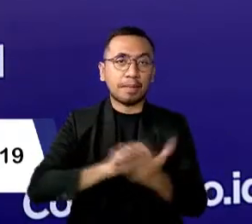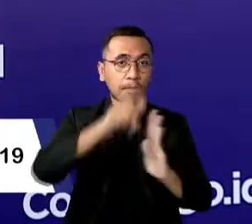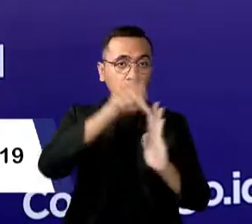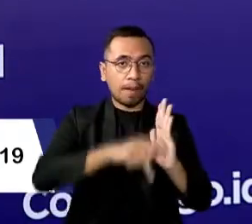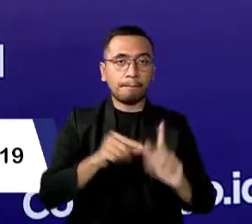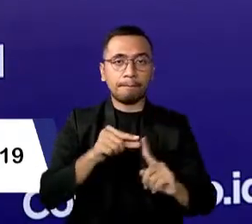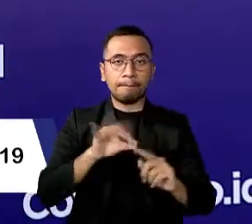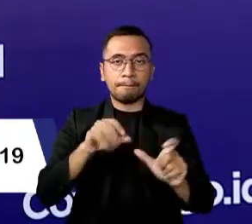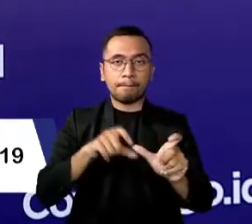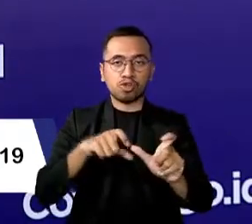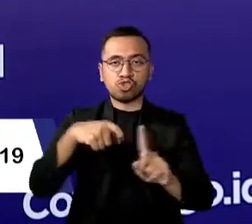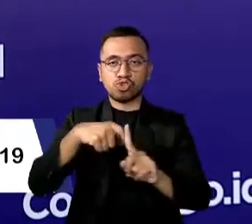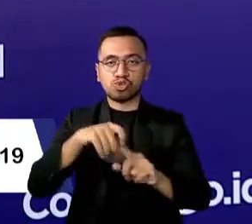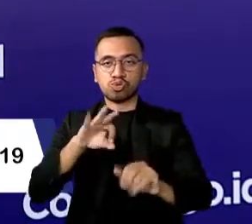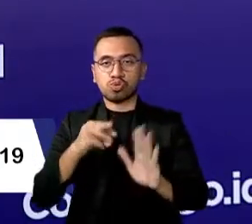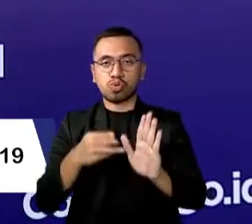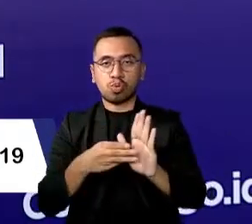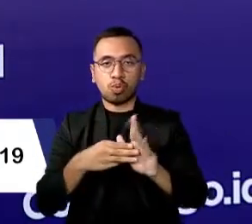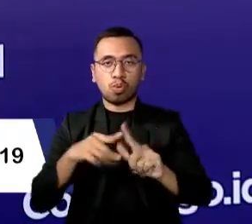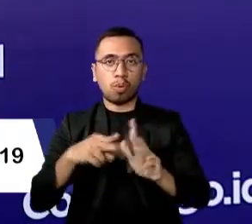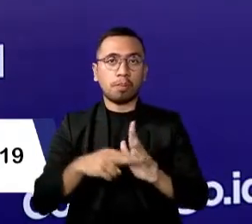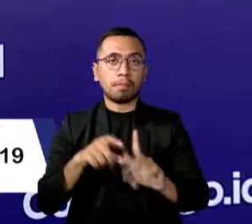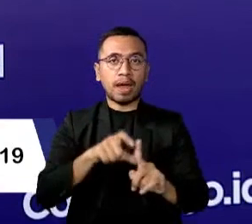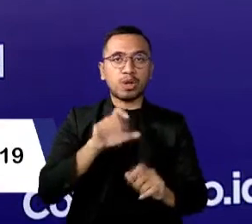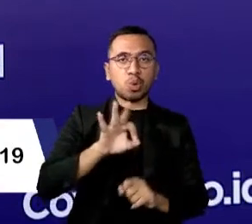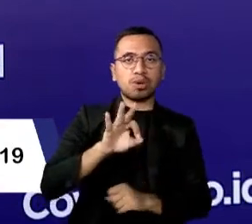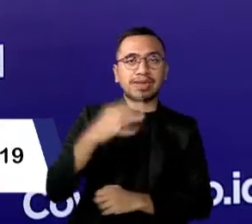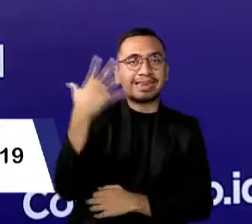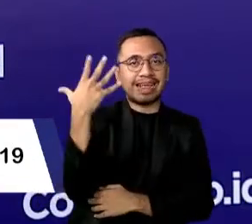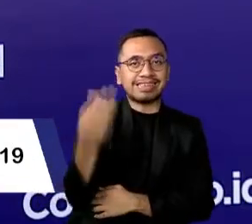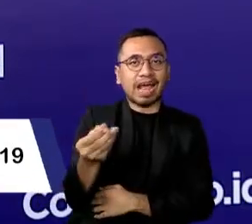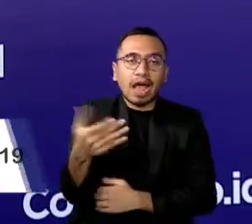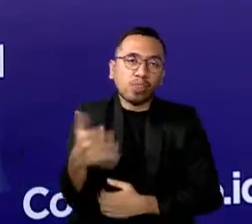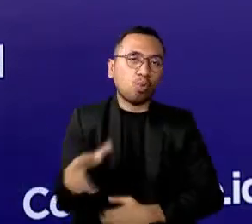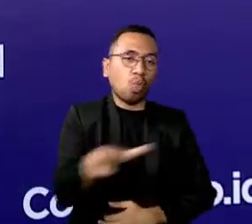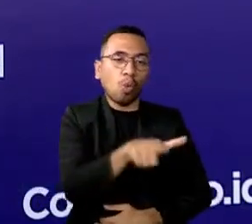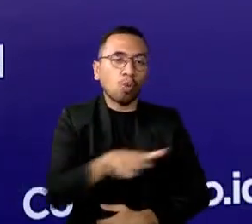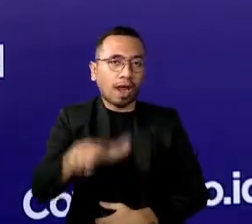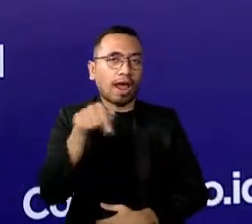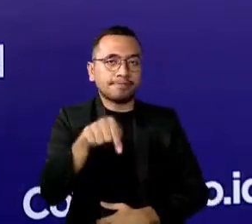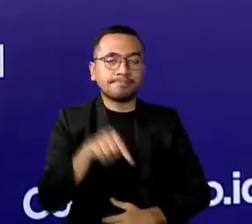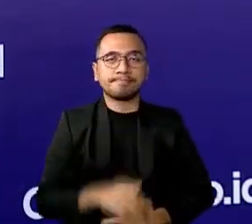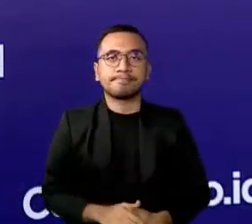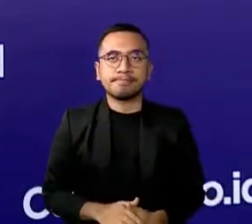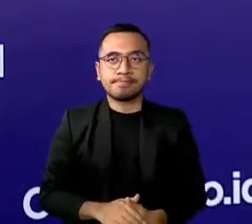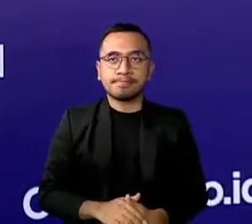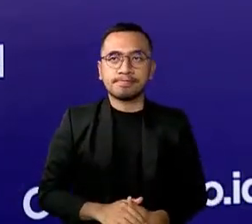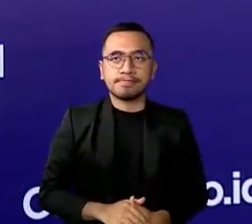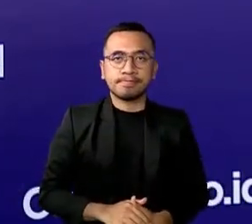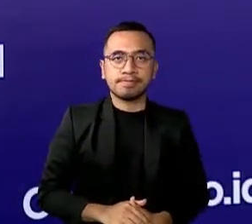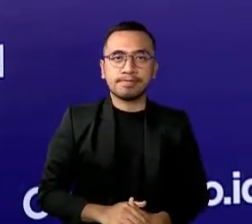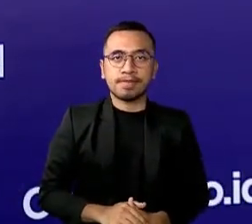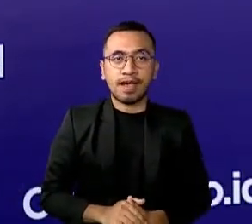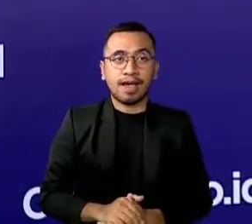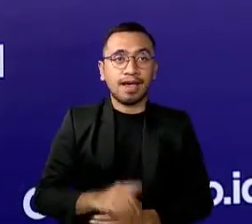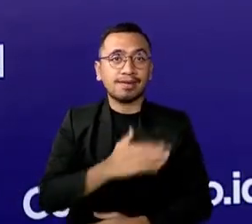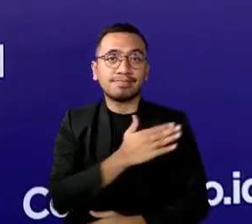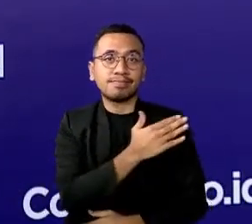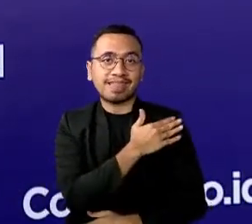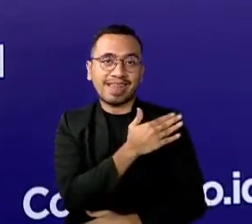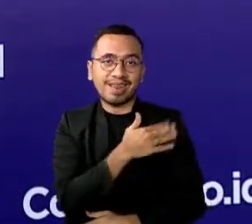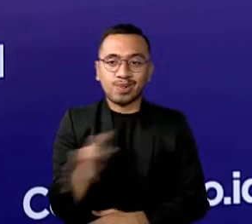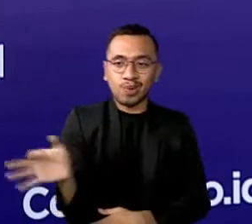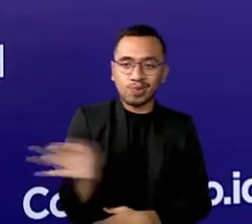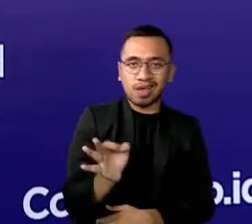19 ditingkat desa kelurahan Bagaimana mengoptimalkan penanganan coffee 19 di daerah dengan